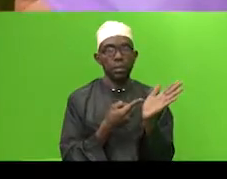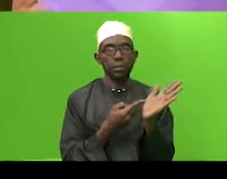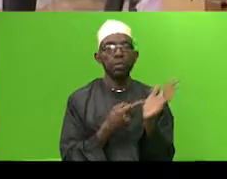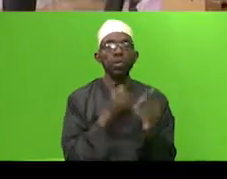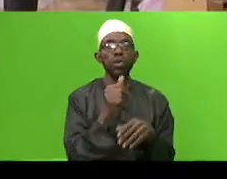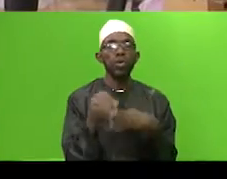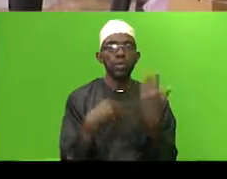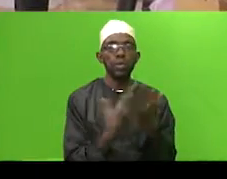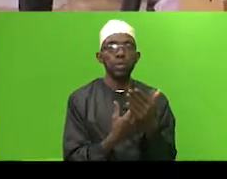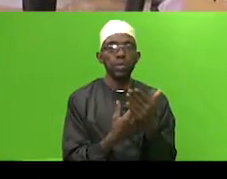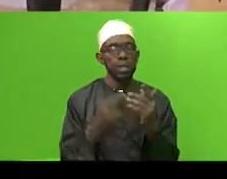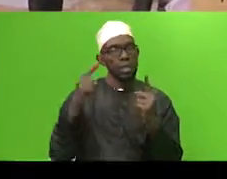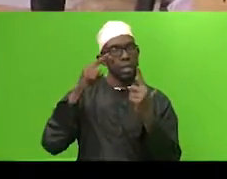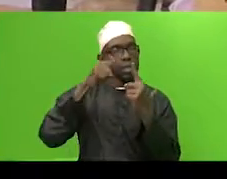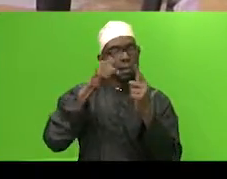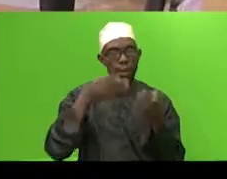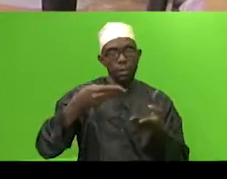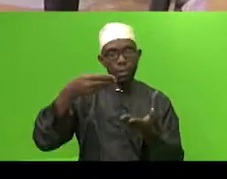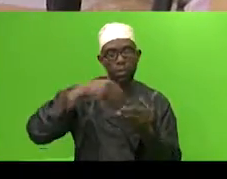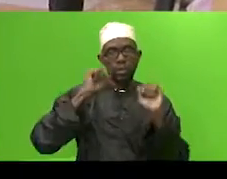wote wanafikia hiyo bei.